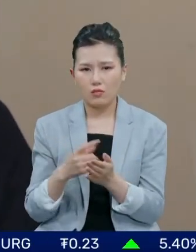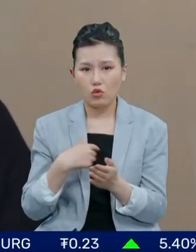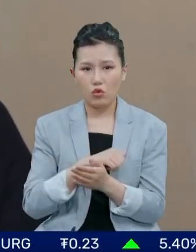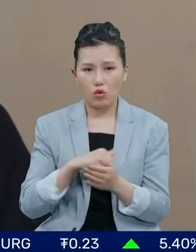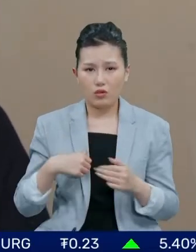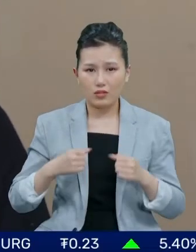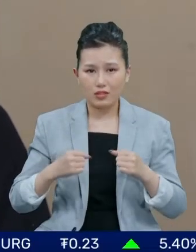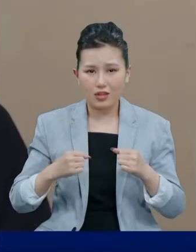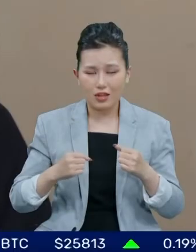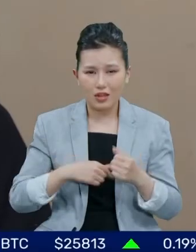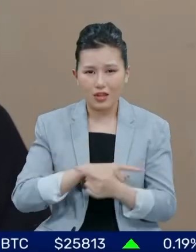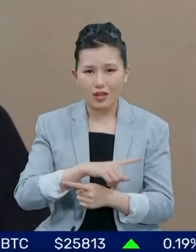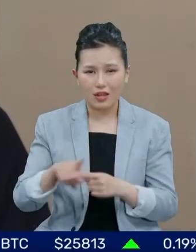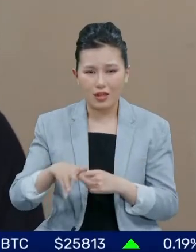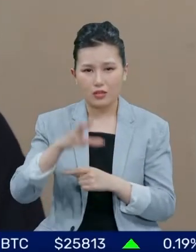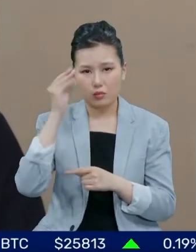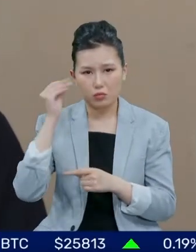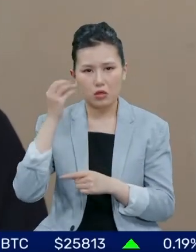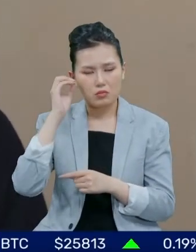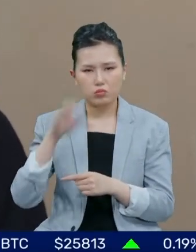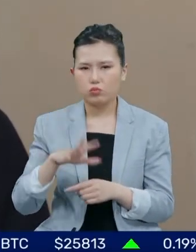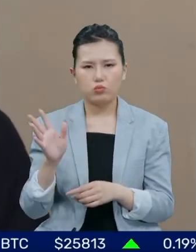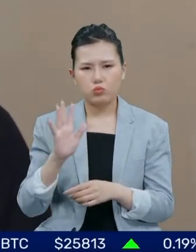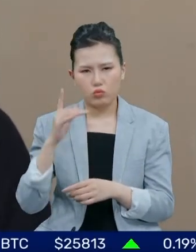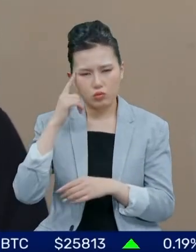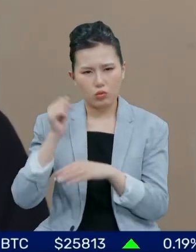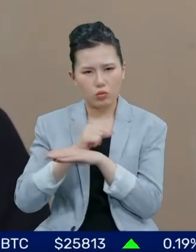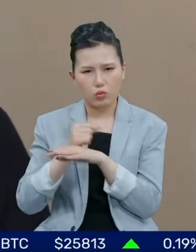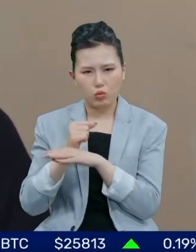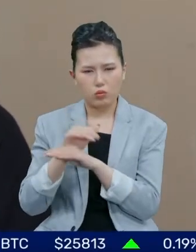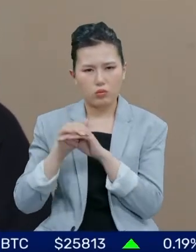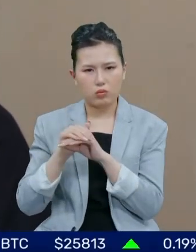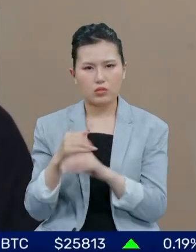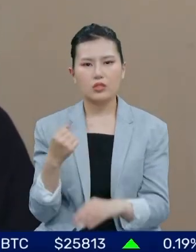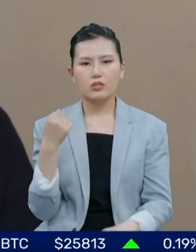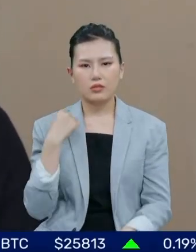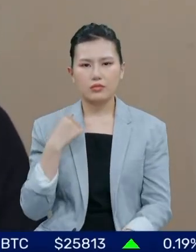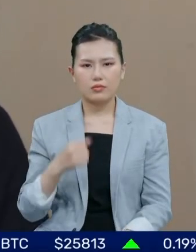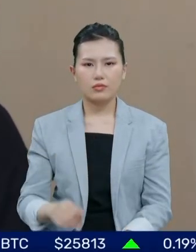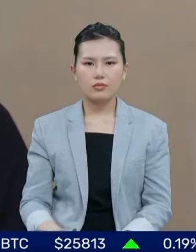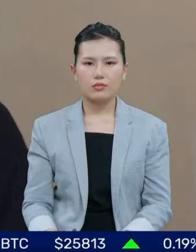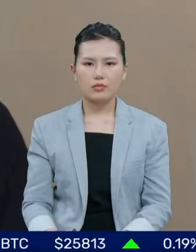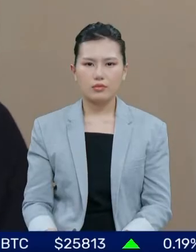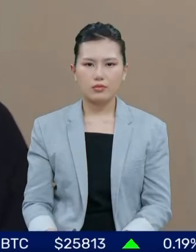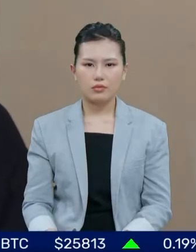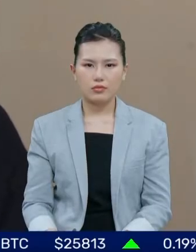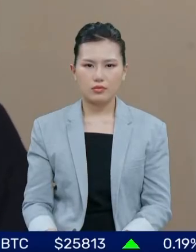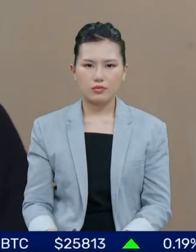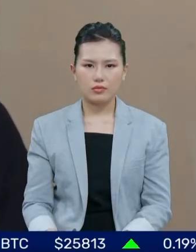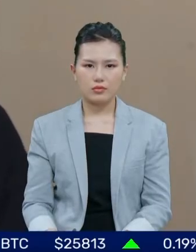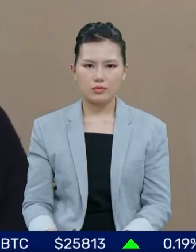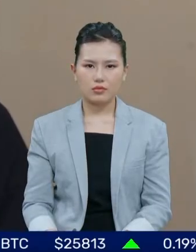бол хүний тархинаас гарахтаа бол хамгийн удаан байдаг. Ер нь бол тархинд хамгийн тогтцтой гэж үздэг болохоор би бол аль болох